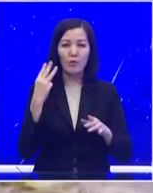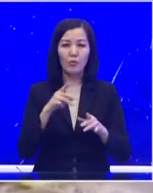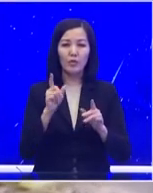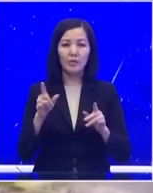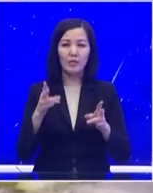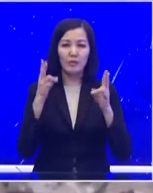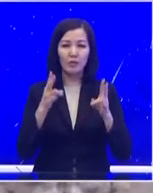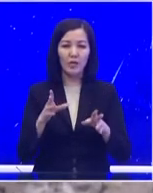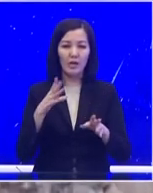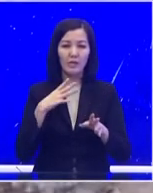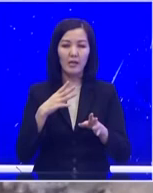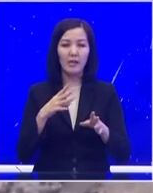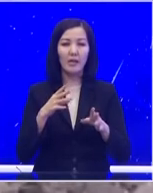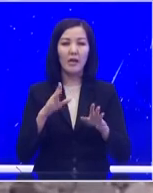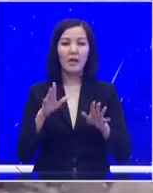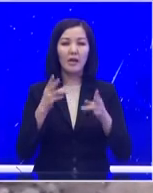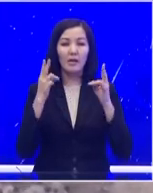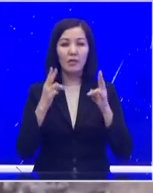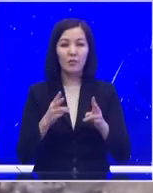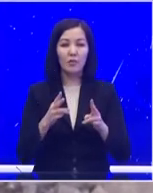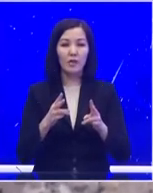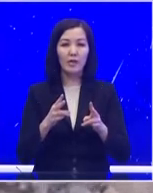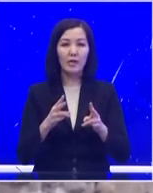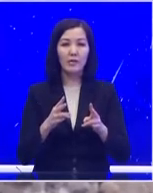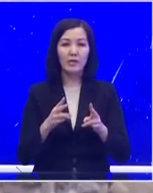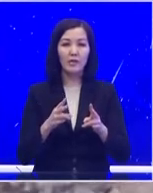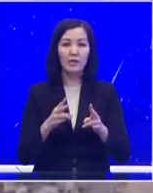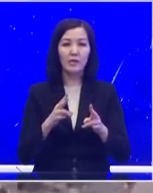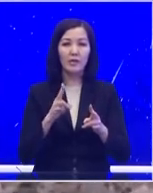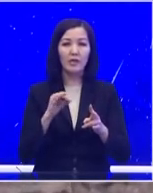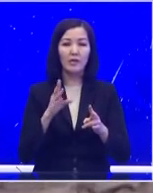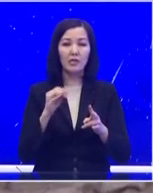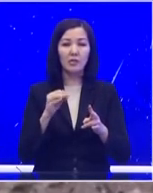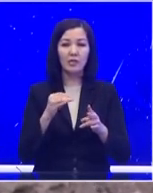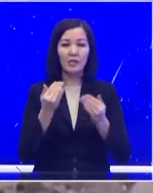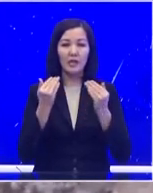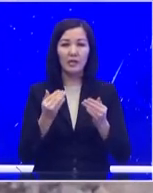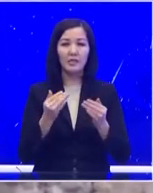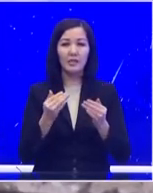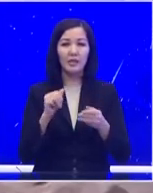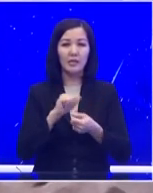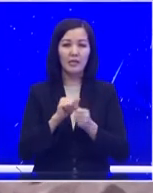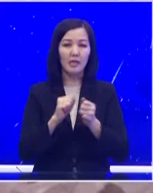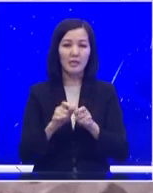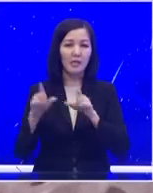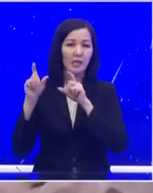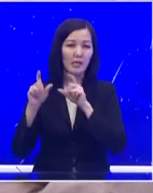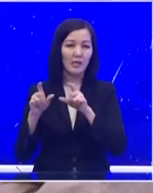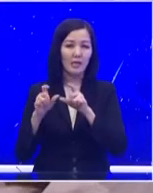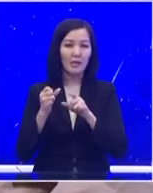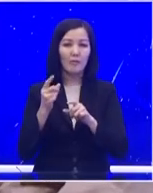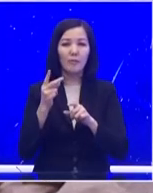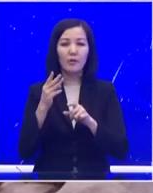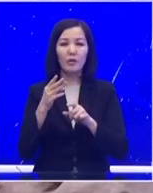азамат жарақат алған. Қайғылы оқиға ел астанасы Киншаста болды. Мәліметтерге сенсек, тас тиген жүк көлігі бірнеше